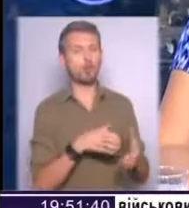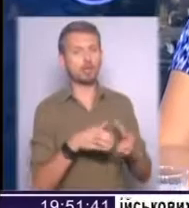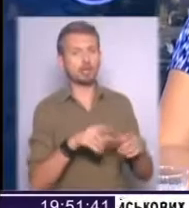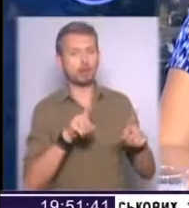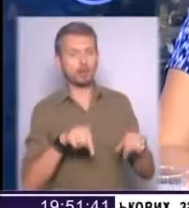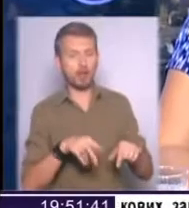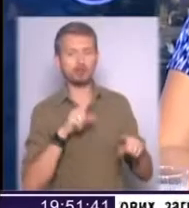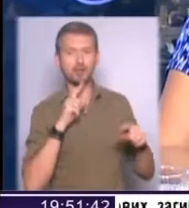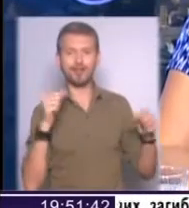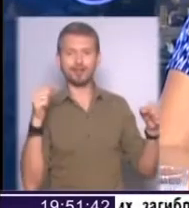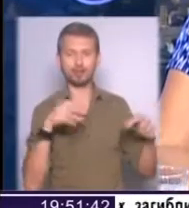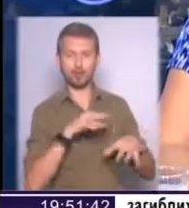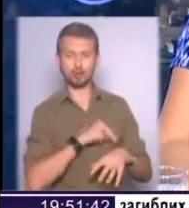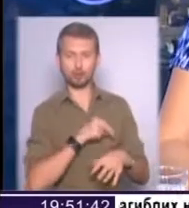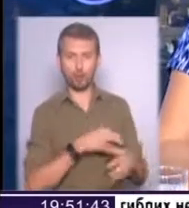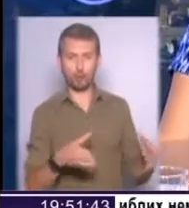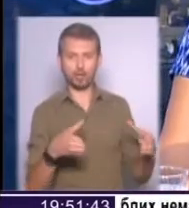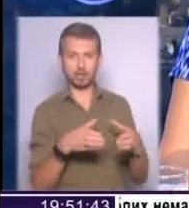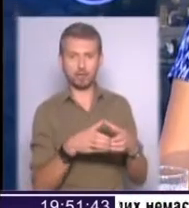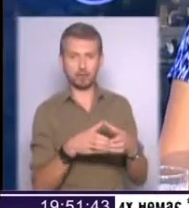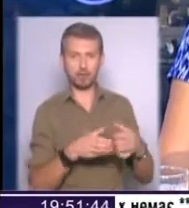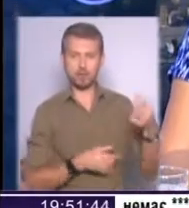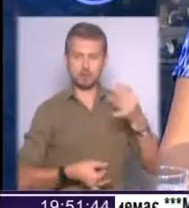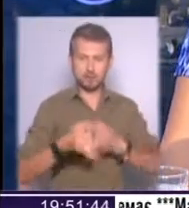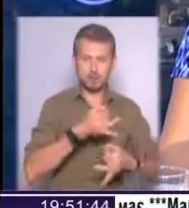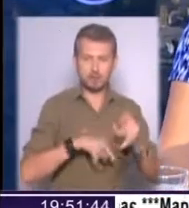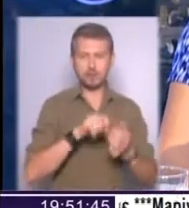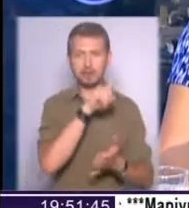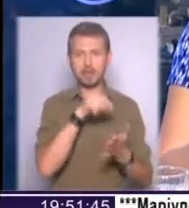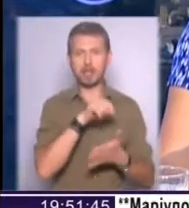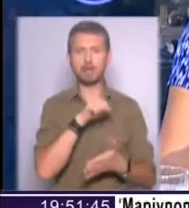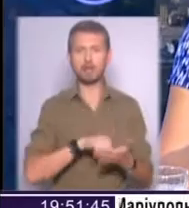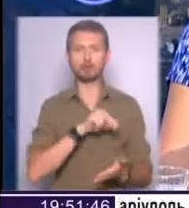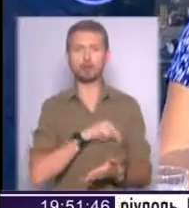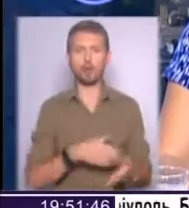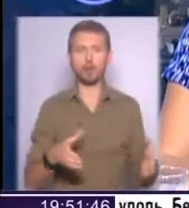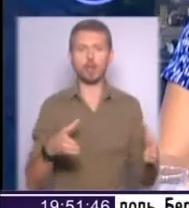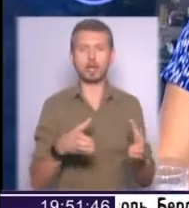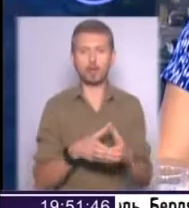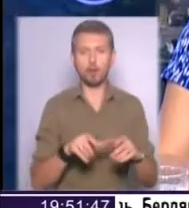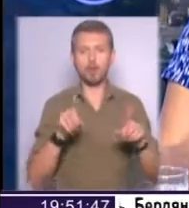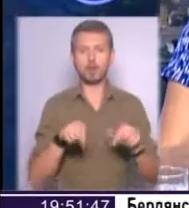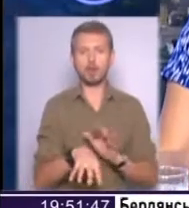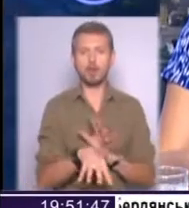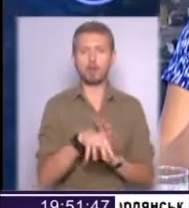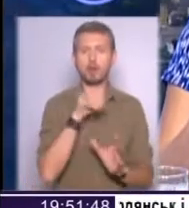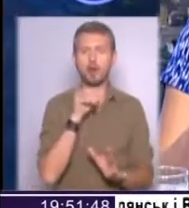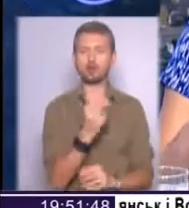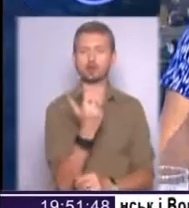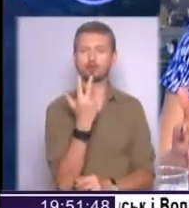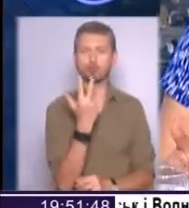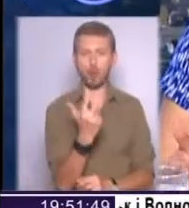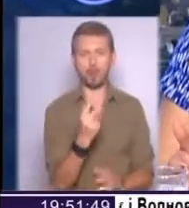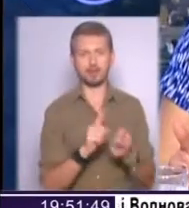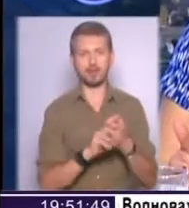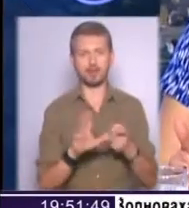на зборах трудового колективу дискутують це питання, і від трудового колективу вони теж обирають трьох